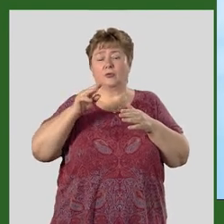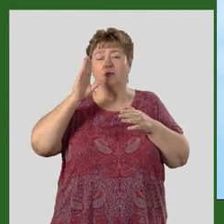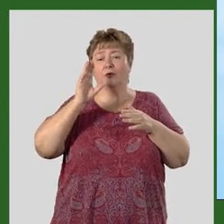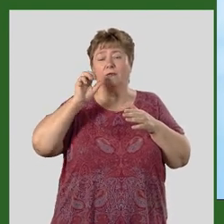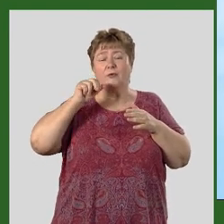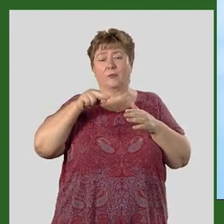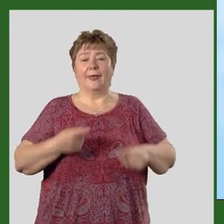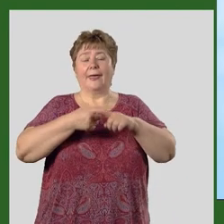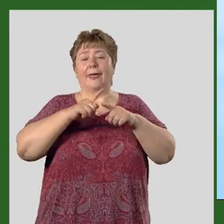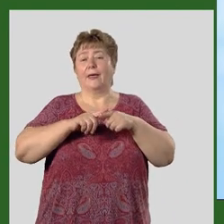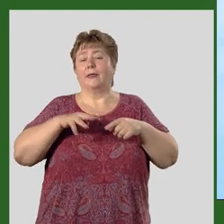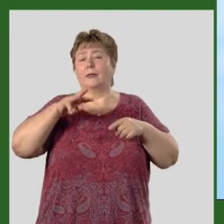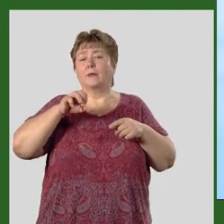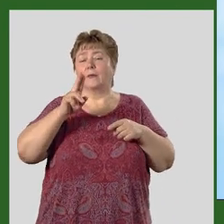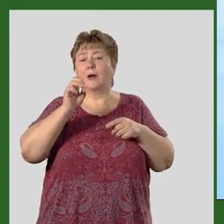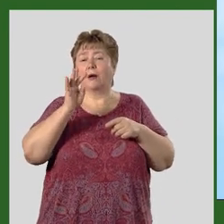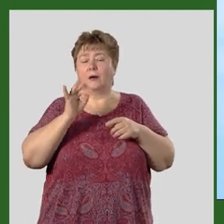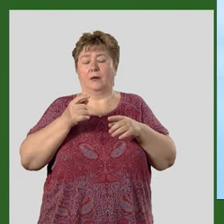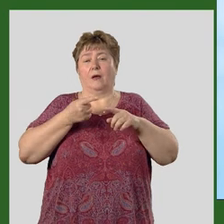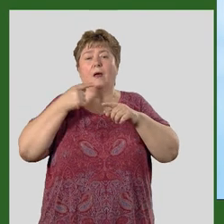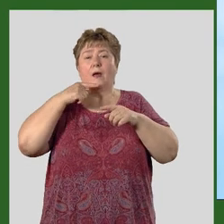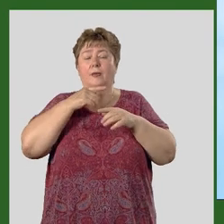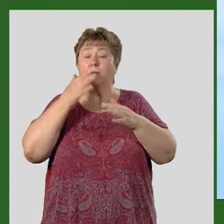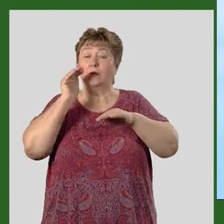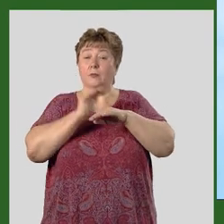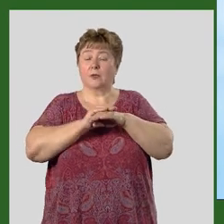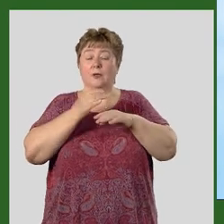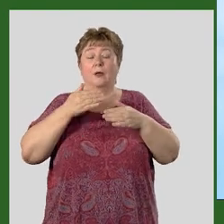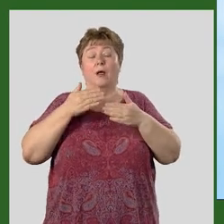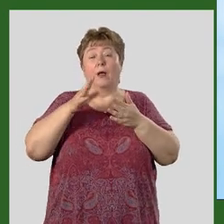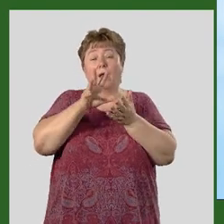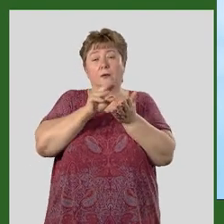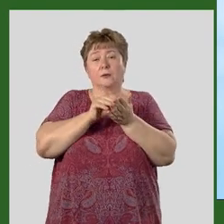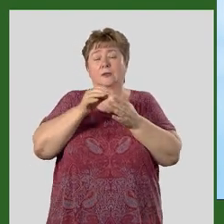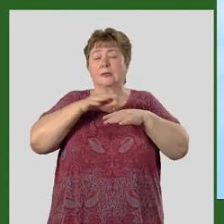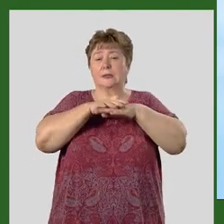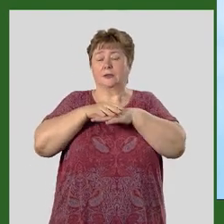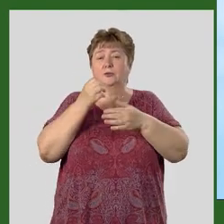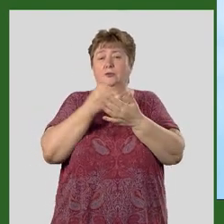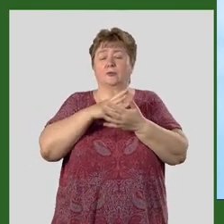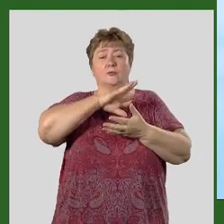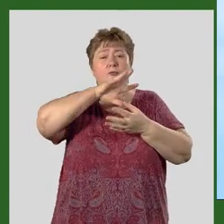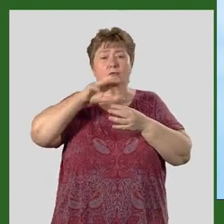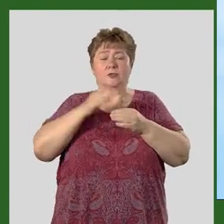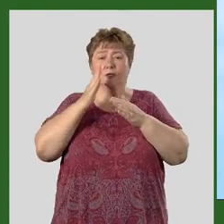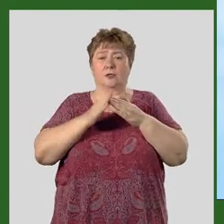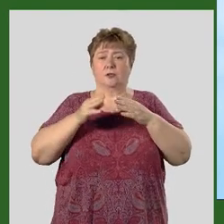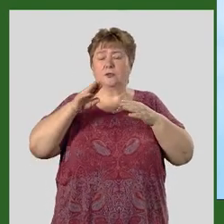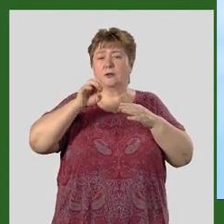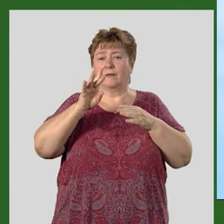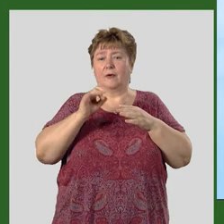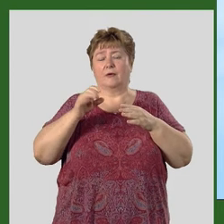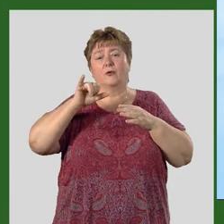ВВП – это макроэкономический показатель, отражающий рыночную стоимость всех конечных товаров